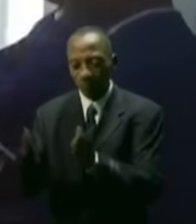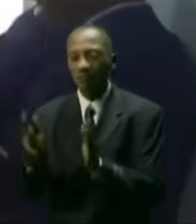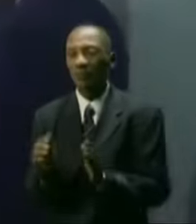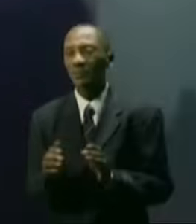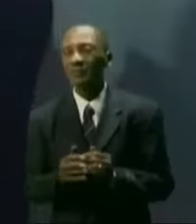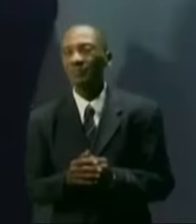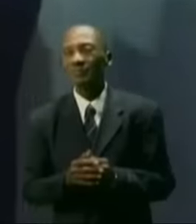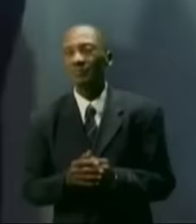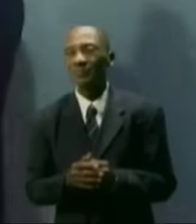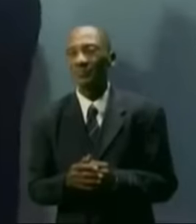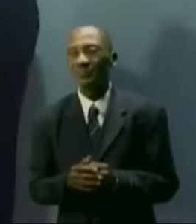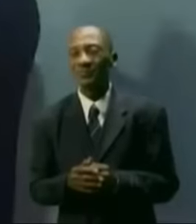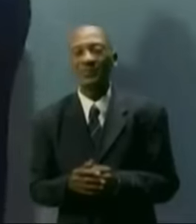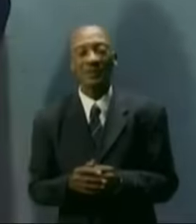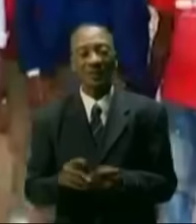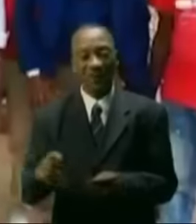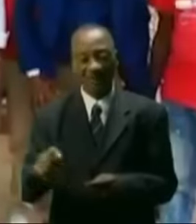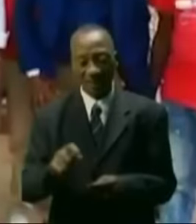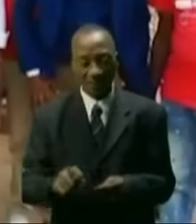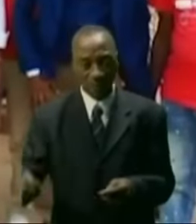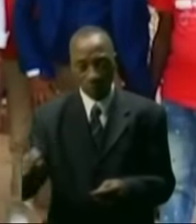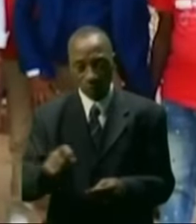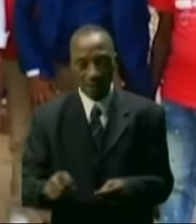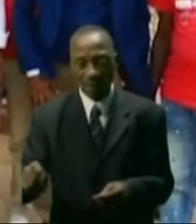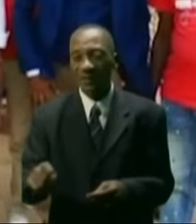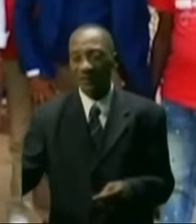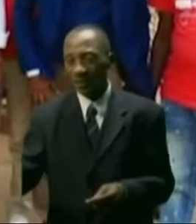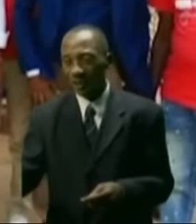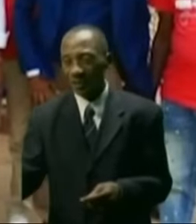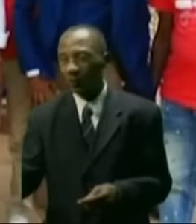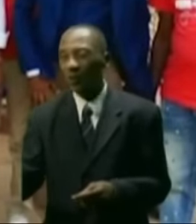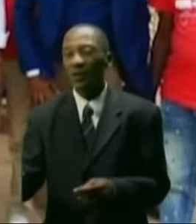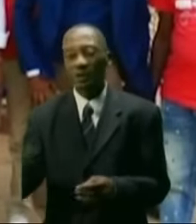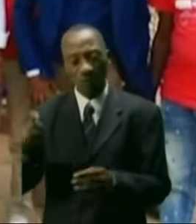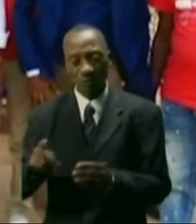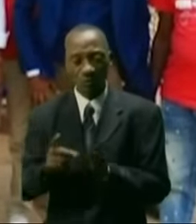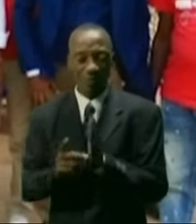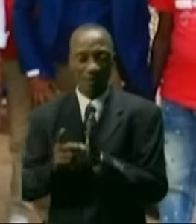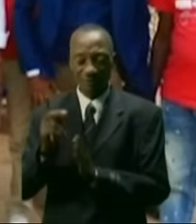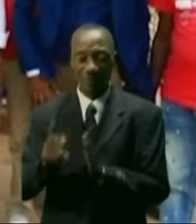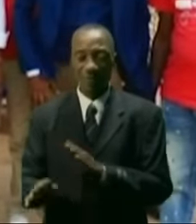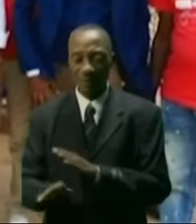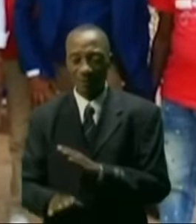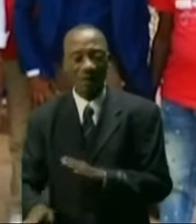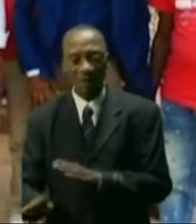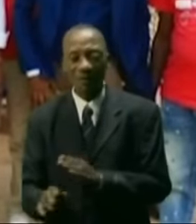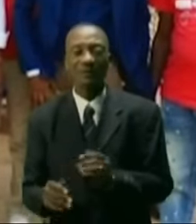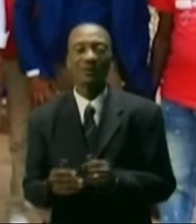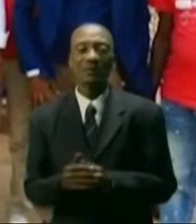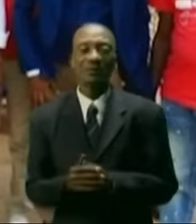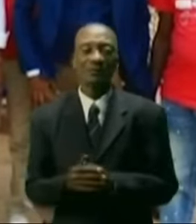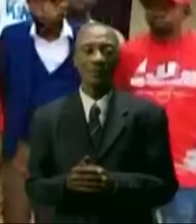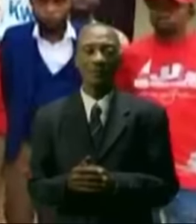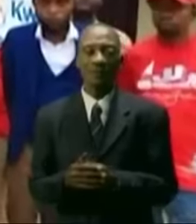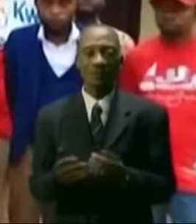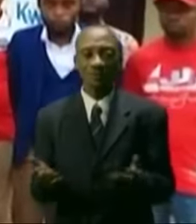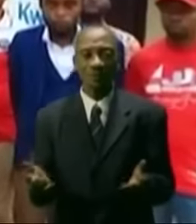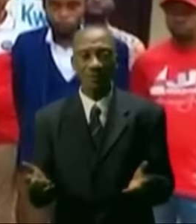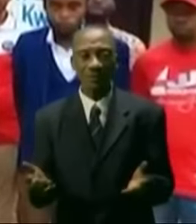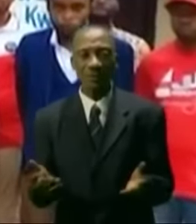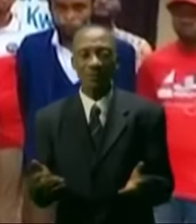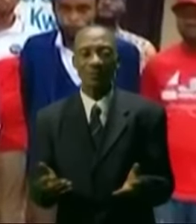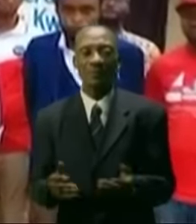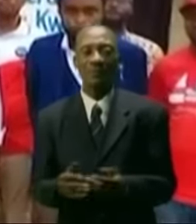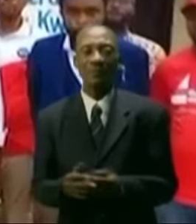Puisque l'histoire reconnaît que les noms du bâtisseur, le directeur général de la DGREC, Jean-Loup Dengue, reste alors une icône et